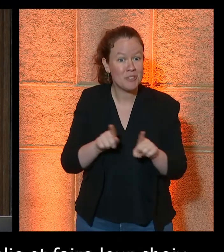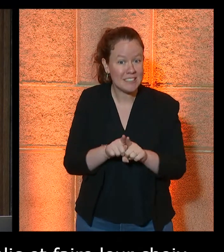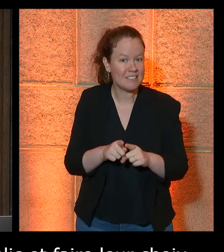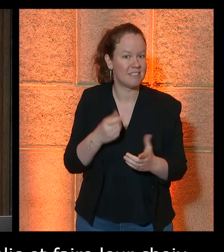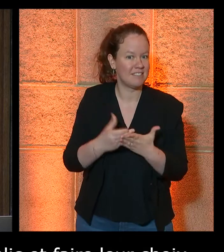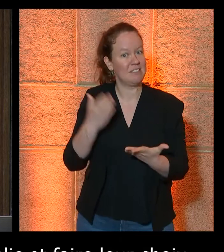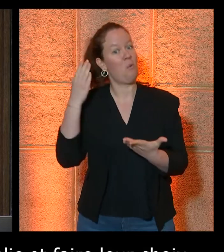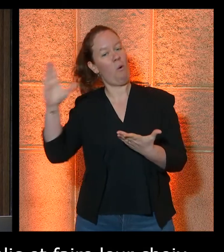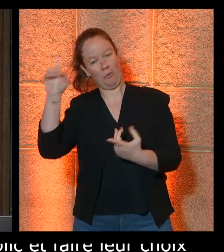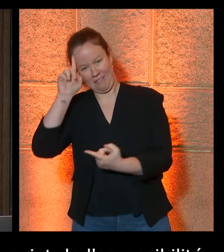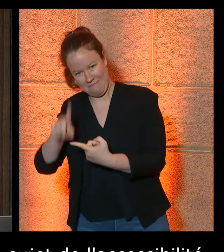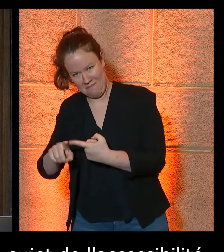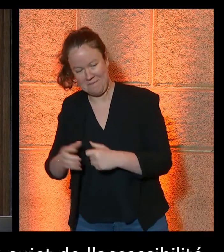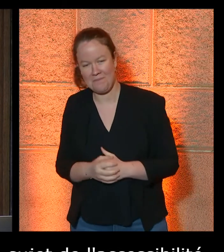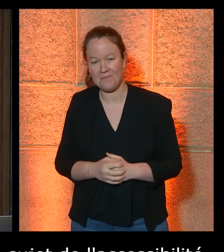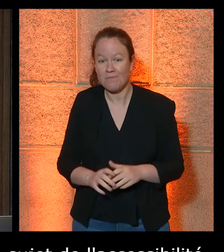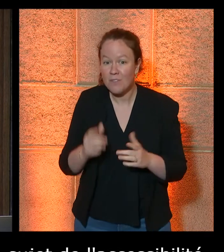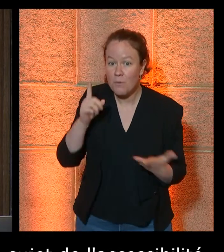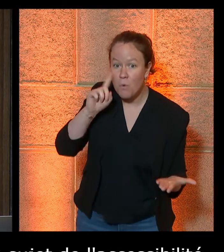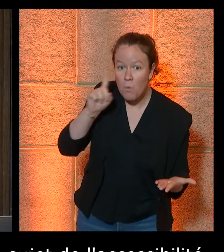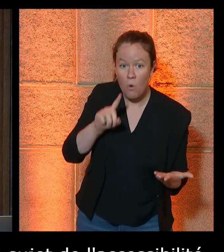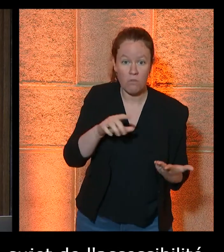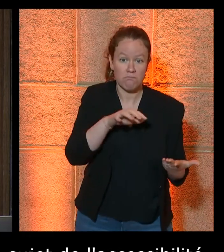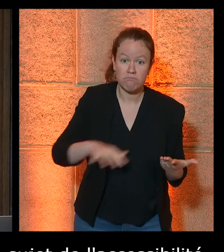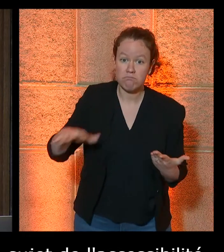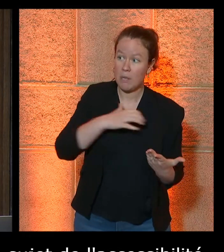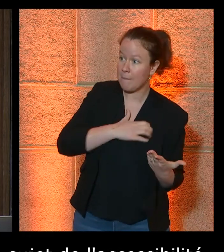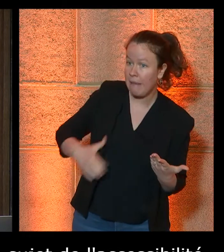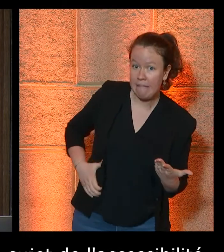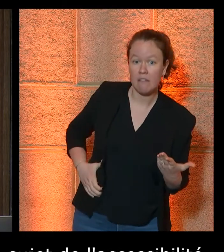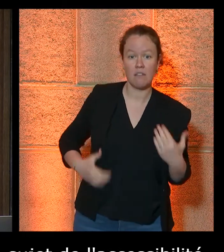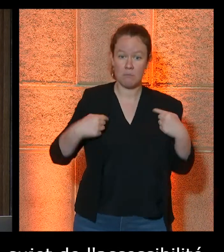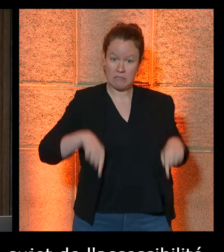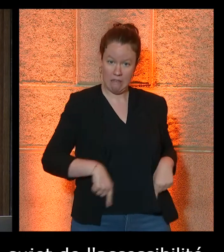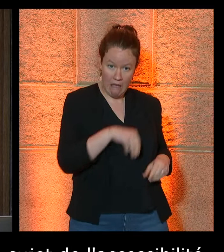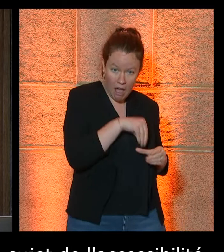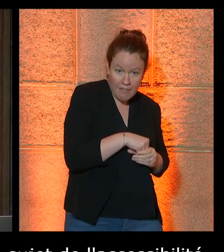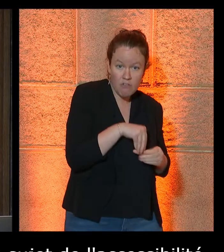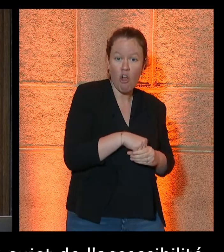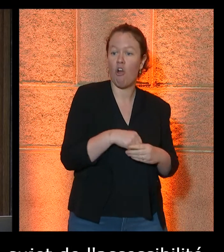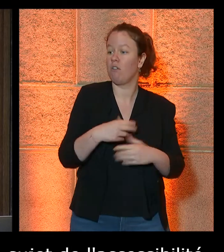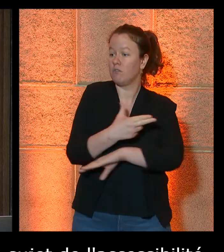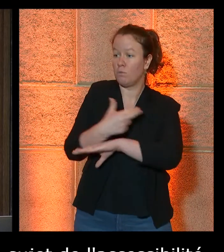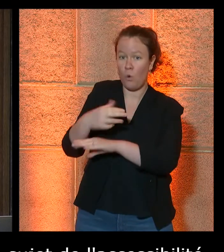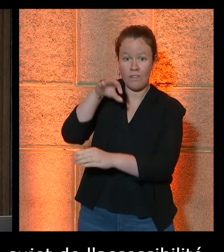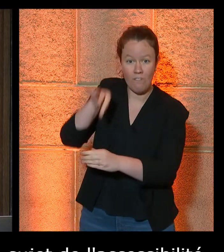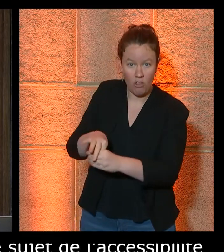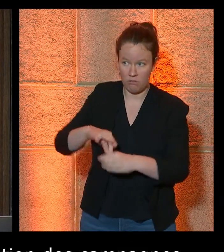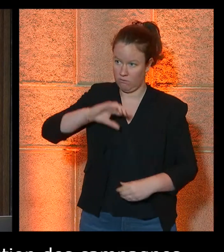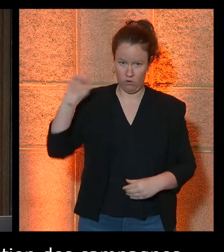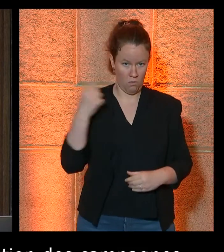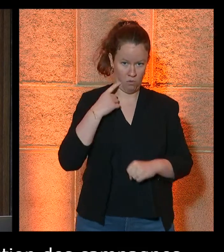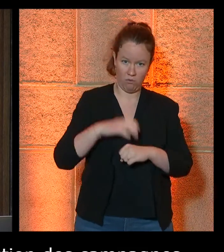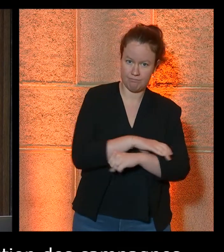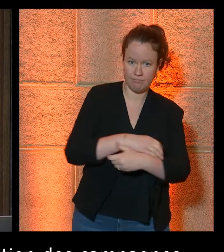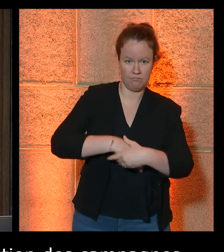sujet pour que les mairies, avec le ministère de l'Intérieur, lorsqu'ils mettent en place les bureaux de vote et lorsqu'ils